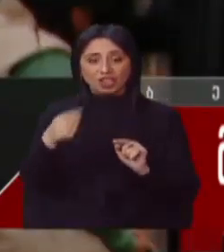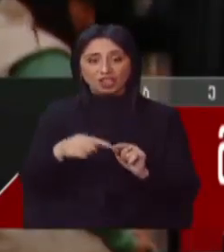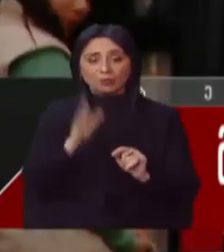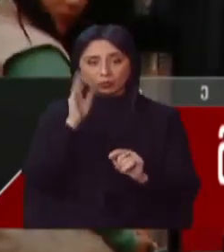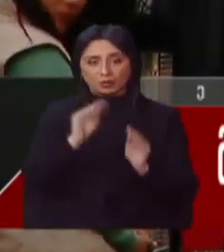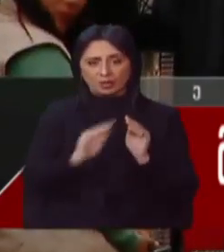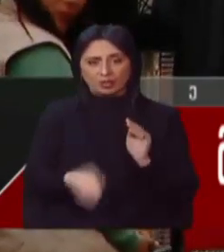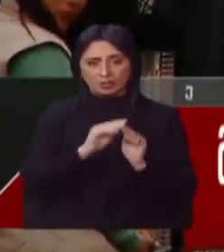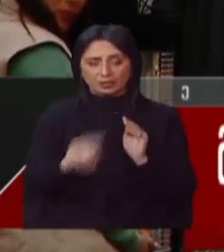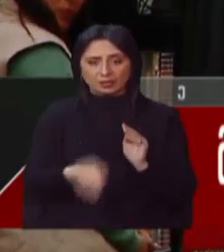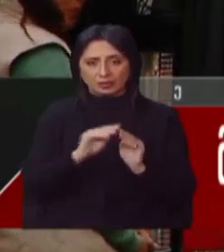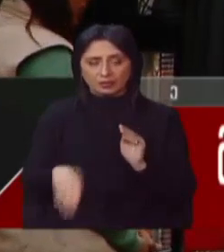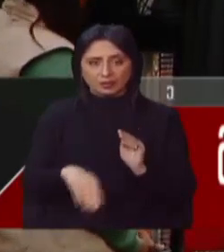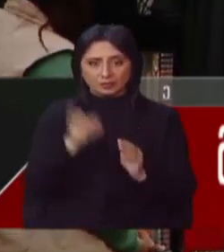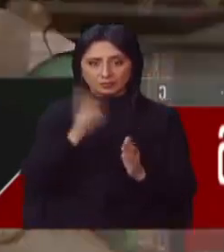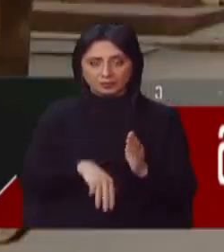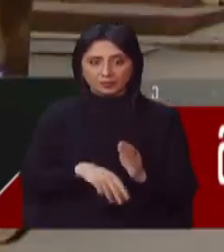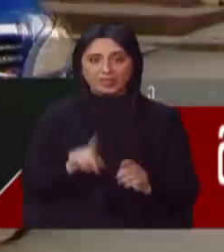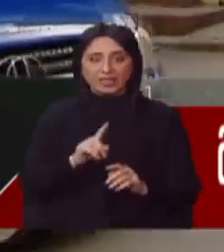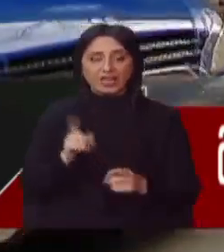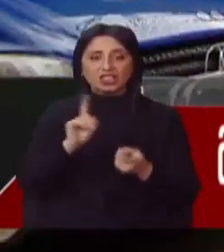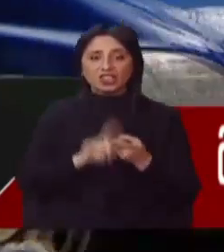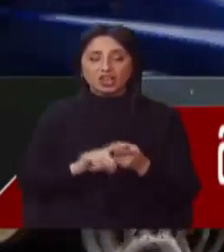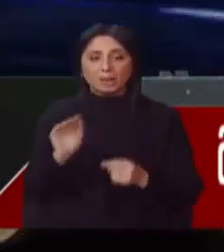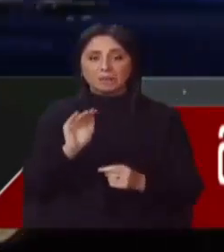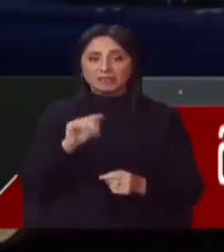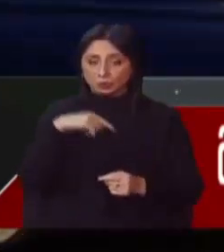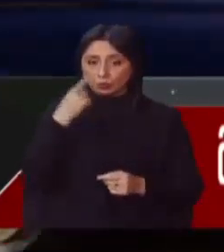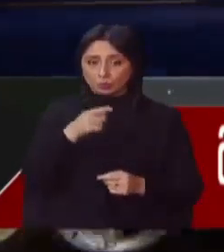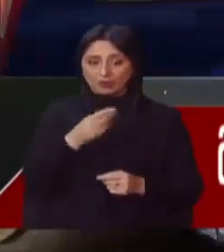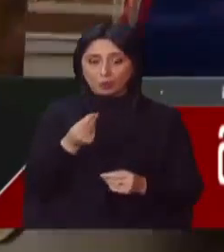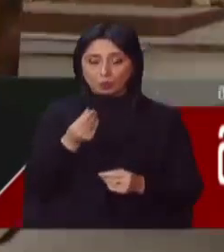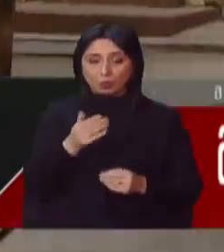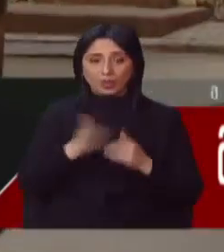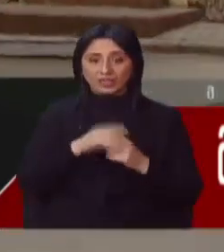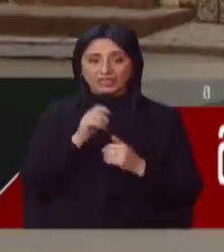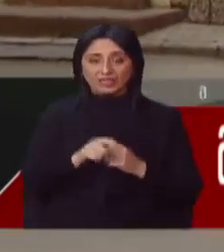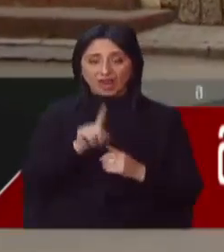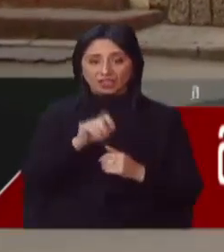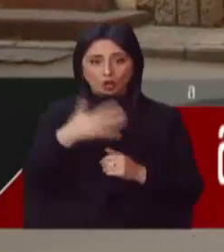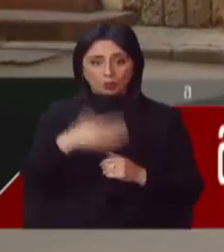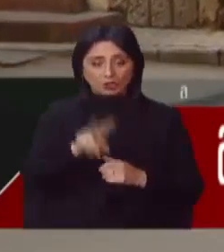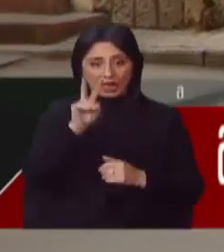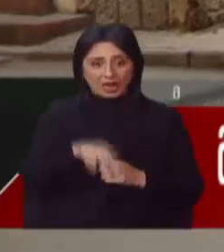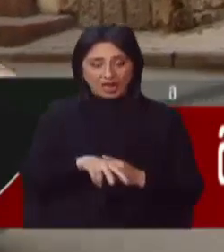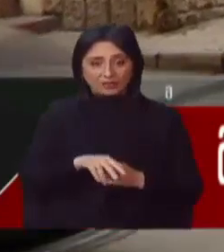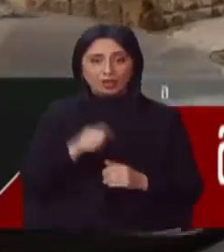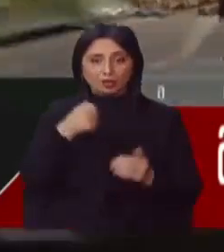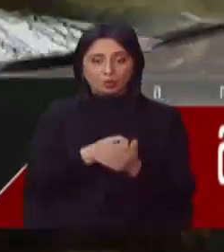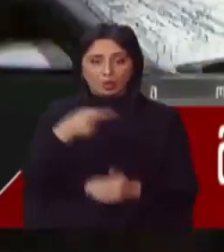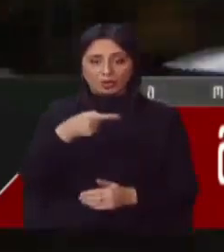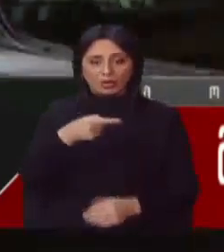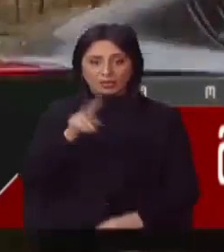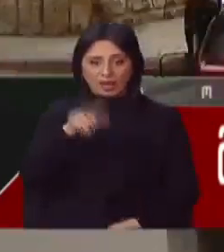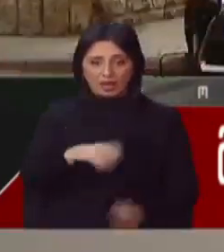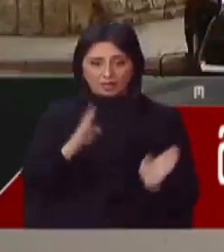დარღვევა კი 10,000 ლარით ისჯება. რაც შეეხება ფიზიკურ პირებს, ფულადი სანქცია 150 ლარიდან 1000